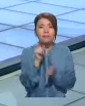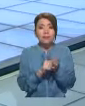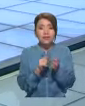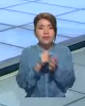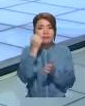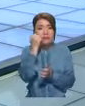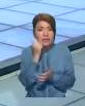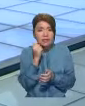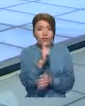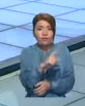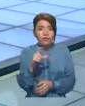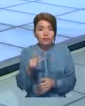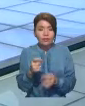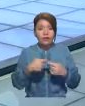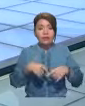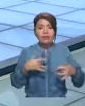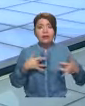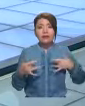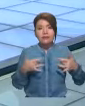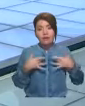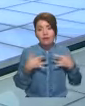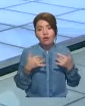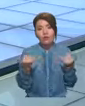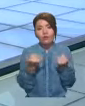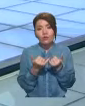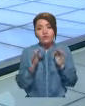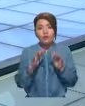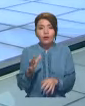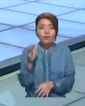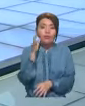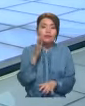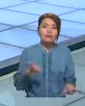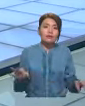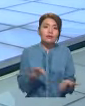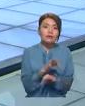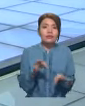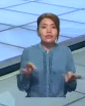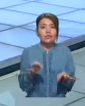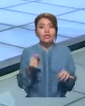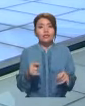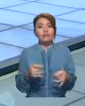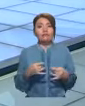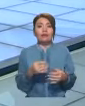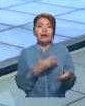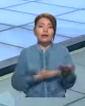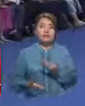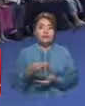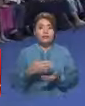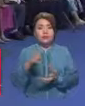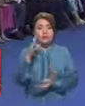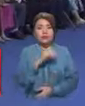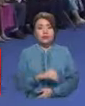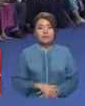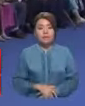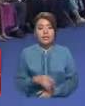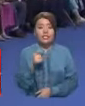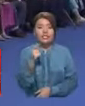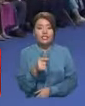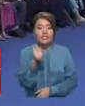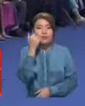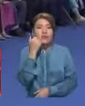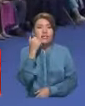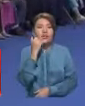ветеранов организовали концерт, где гости смогли не только послушать хорошую музыку, но и провести время в общении. Более 1000